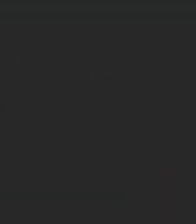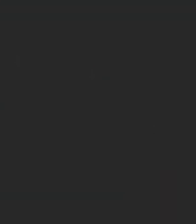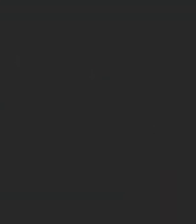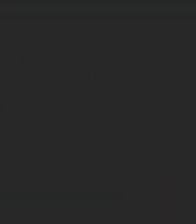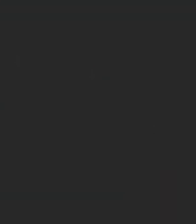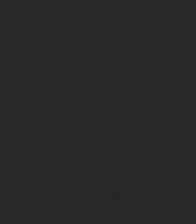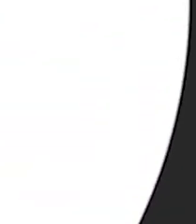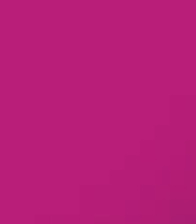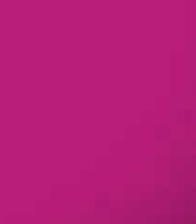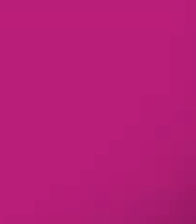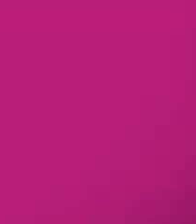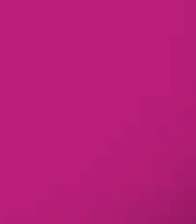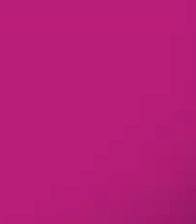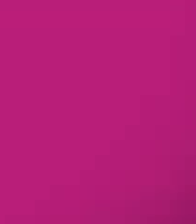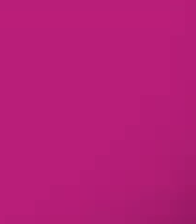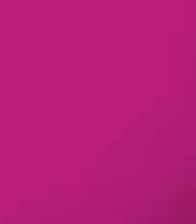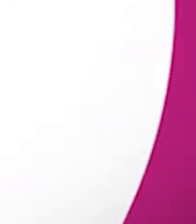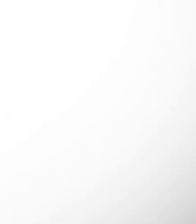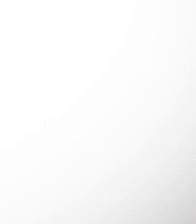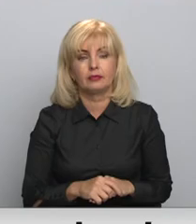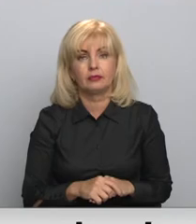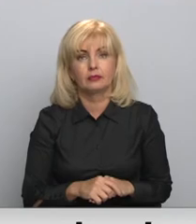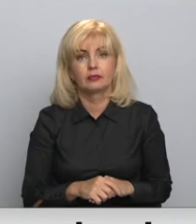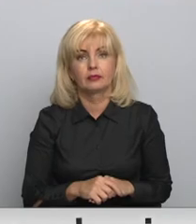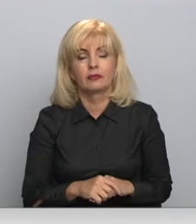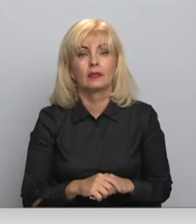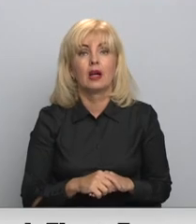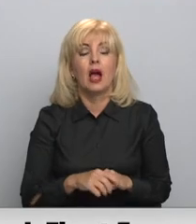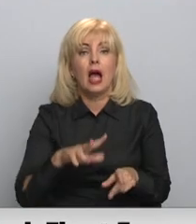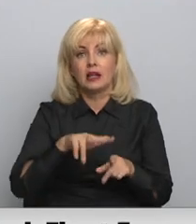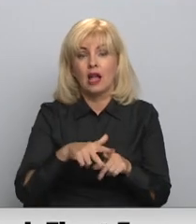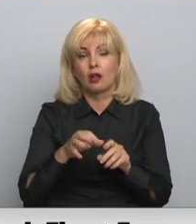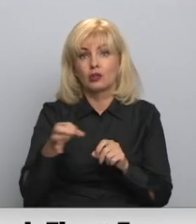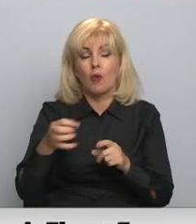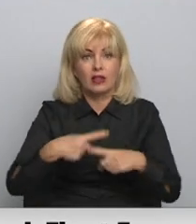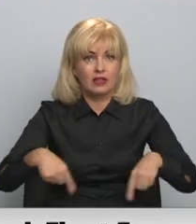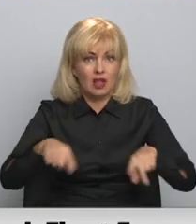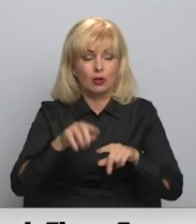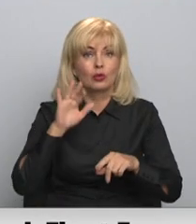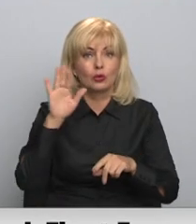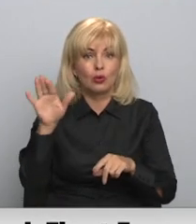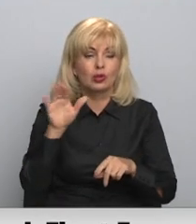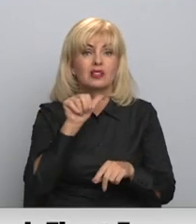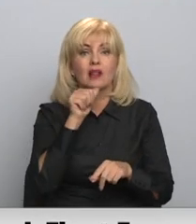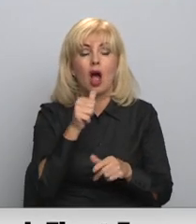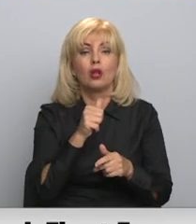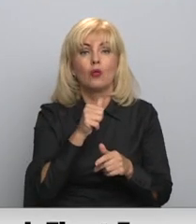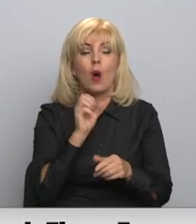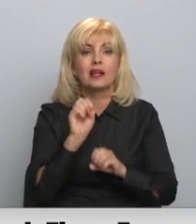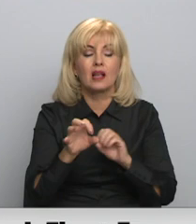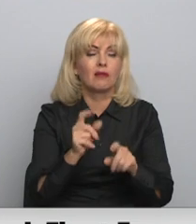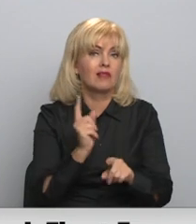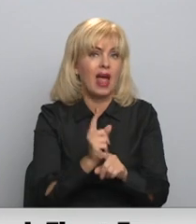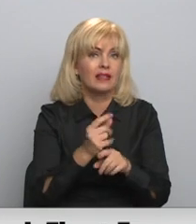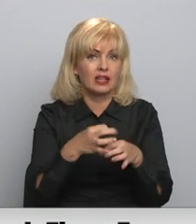Re, viss ēters ir te! Bet Jelgavas novada teritorijā turpmāk zaļos atkritumus dedzināt